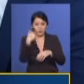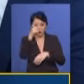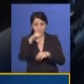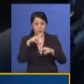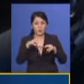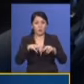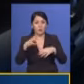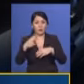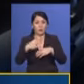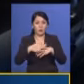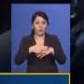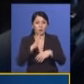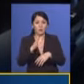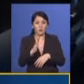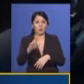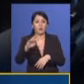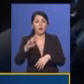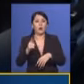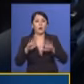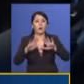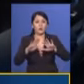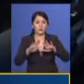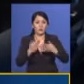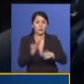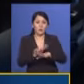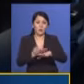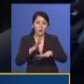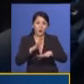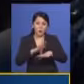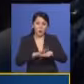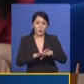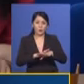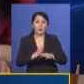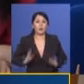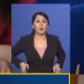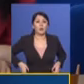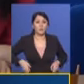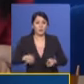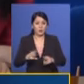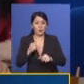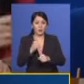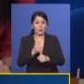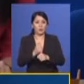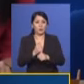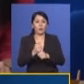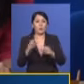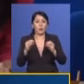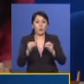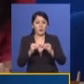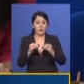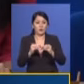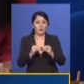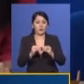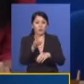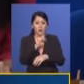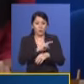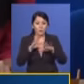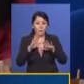10 жылға дейін бас бостандығынан айырылу көзделген. Ал үшінші жағдайда ауыр аса ауыр қылмыс жасалған уақытта 10 жылға дейін